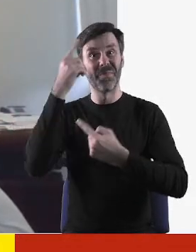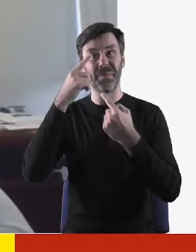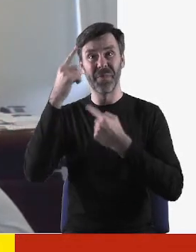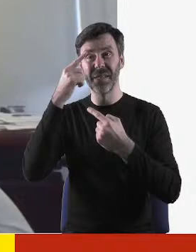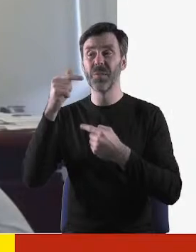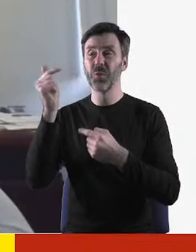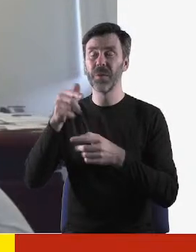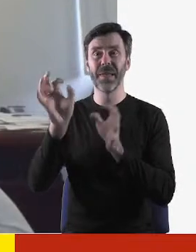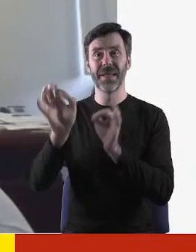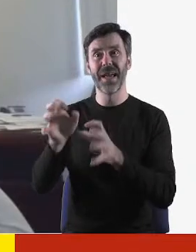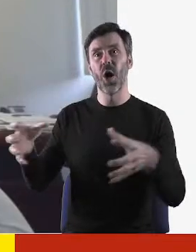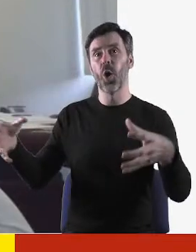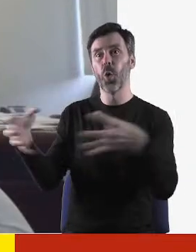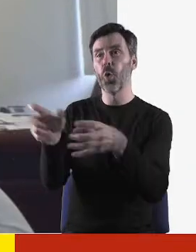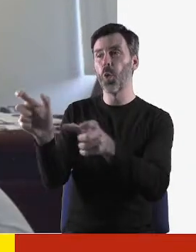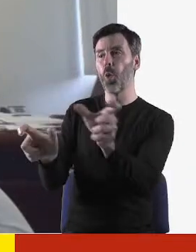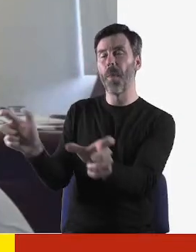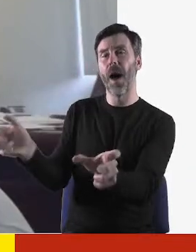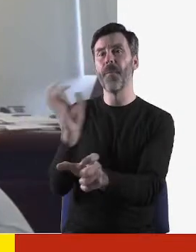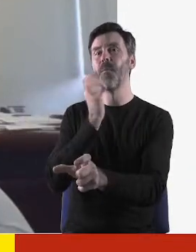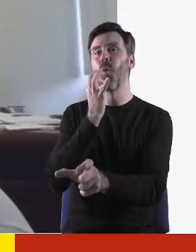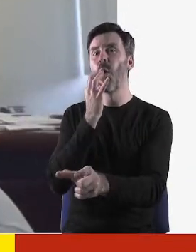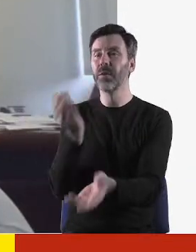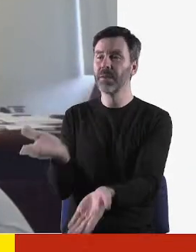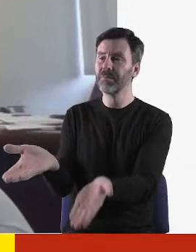zachęcić i przekonać do tego,